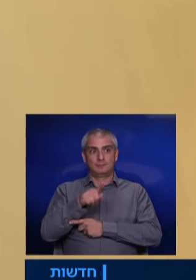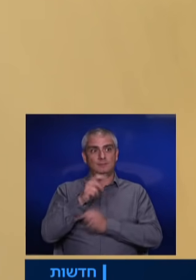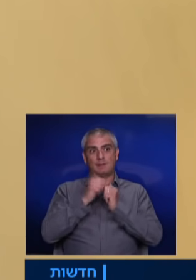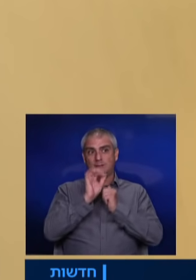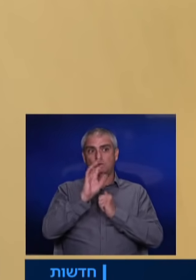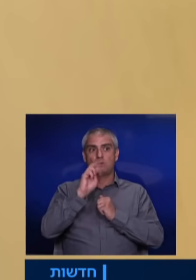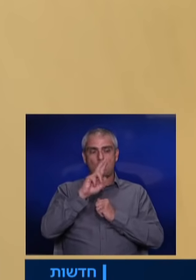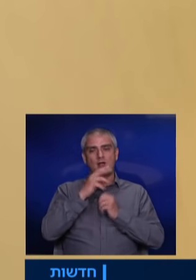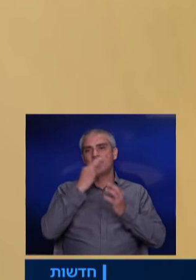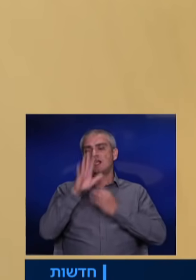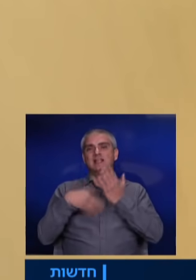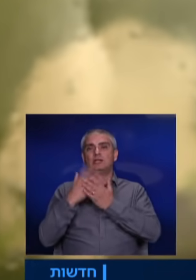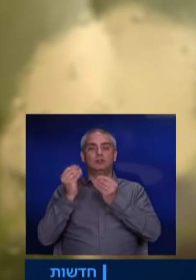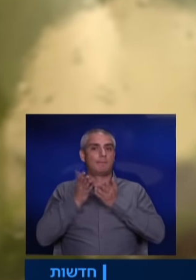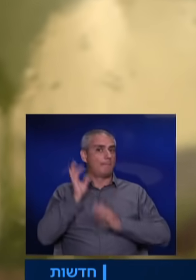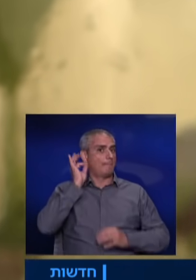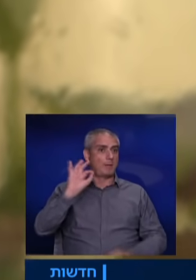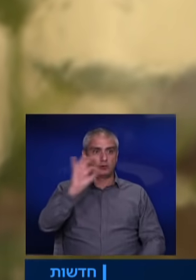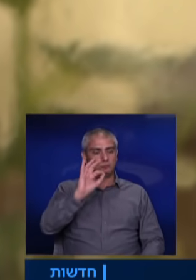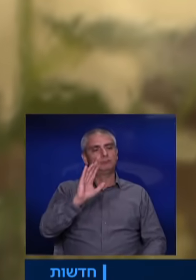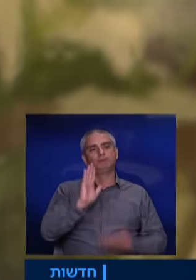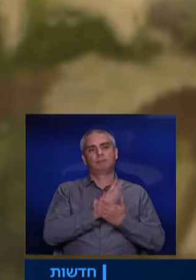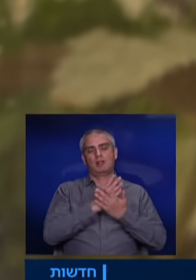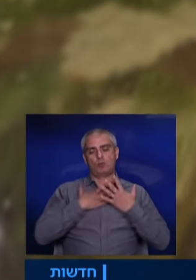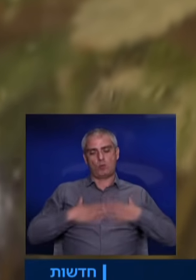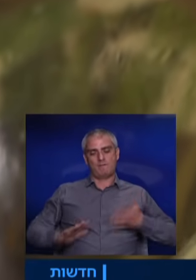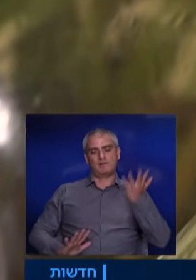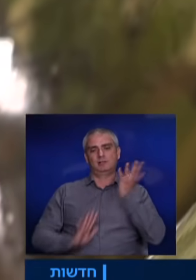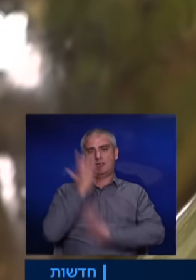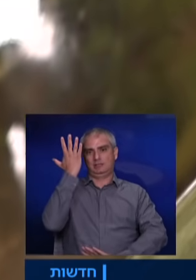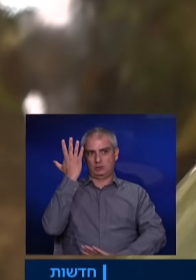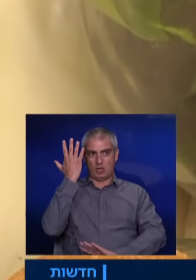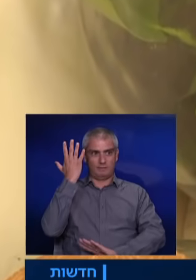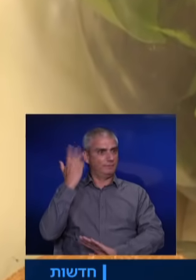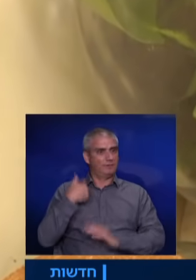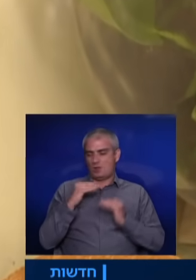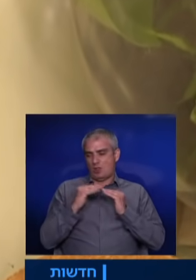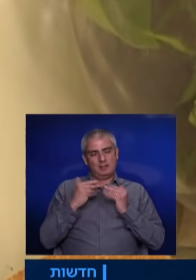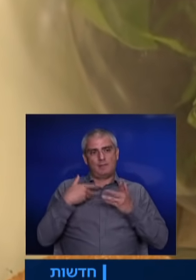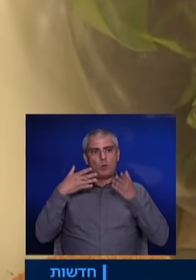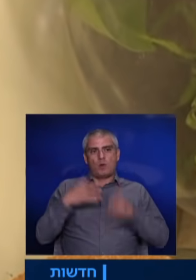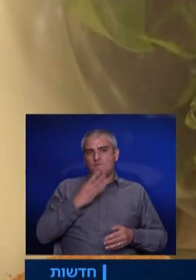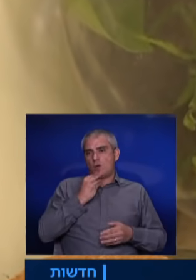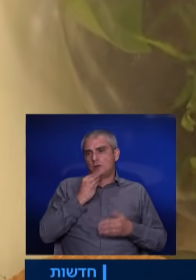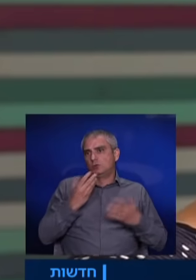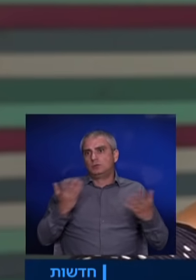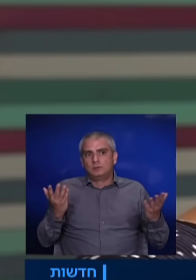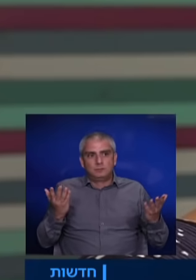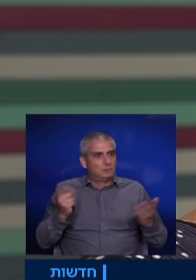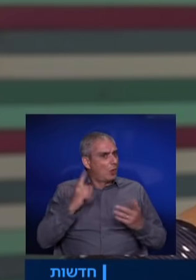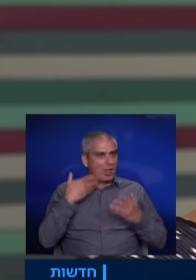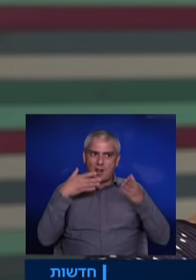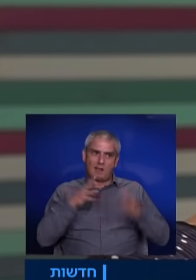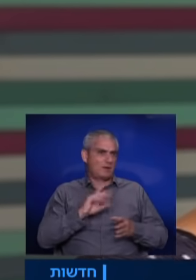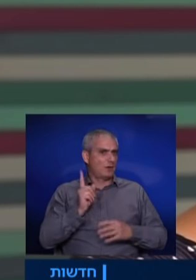מור, ובהתייעצות עם הבנות, החליטו לשרוף את גופתו. לא התאימה לנו קבורה יהודית. לא הייתה לוויה,